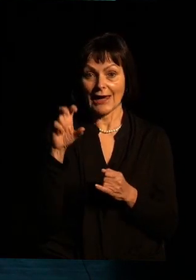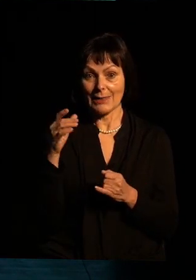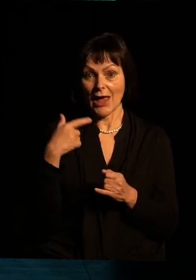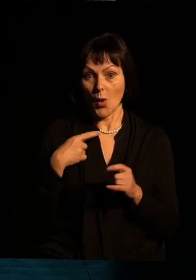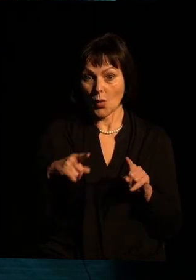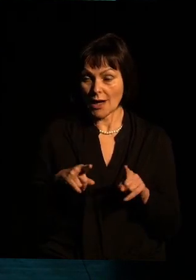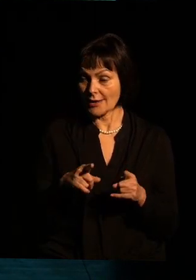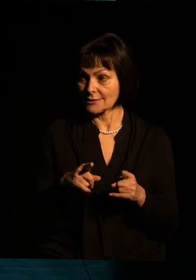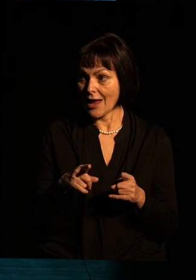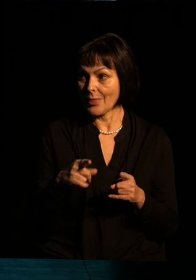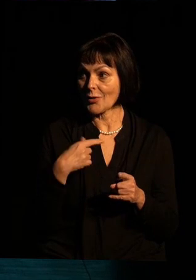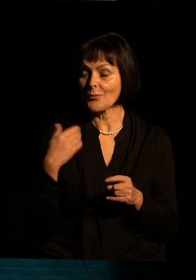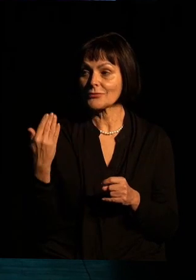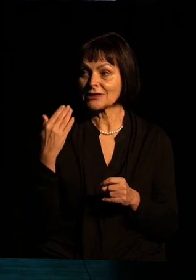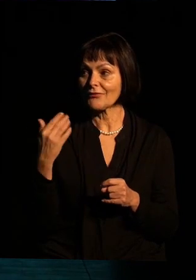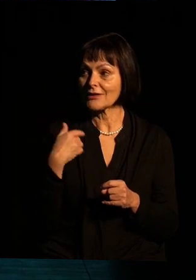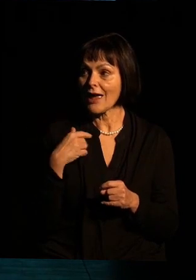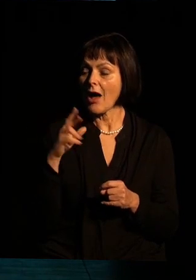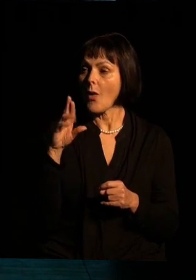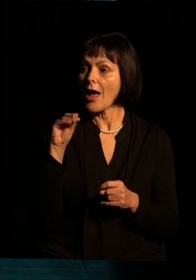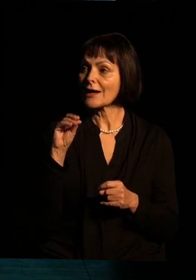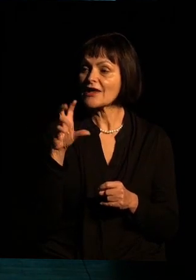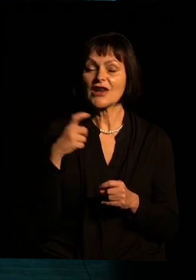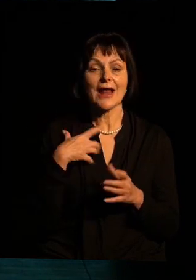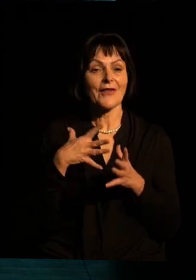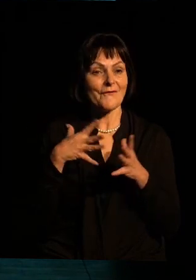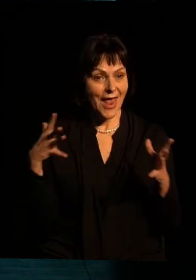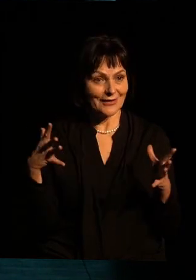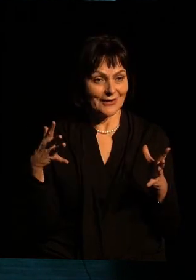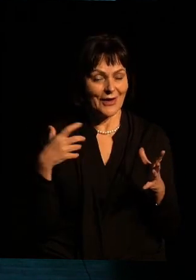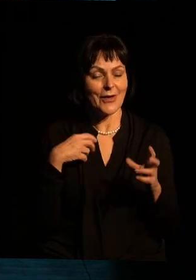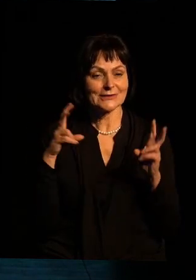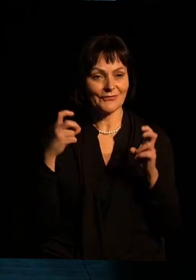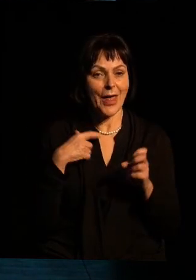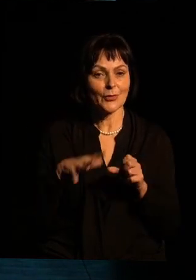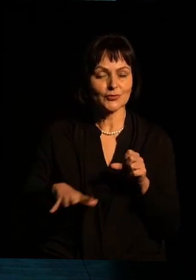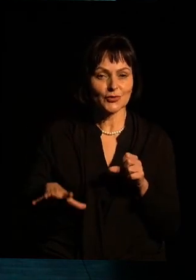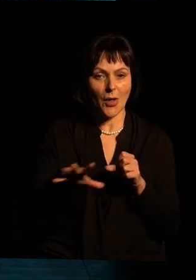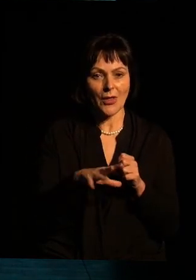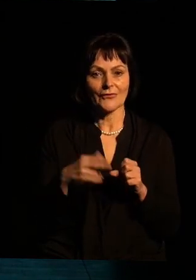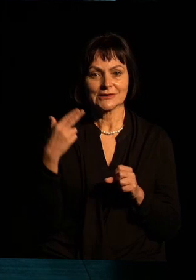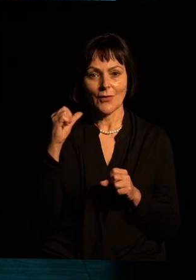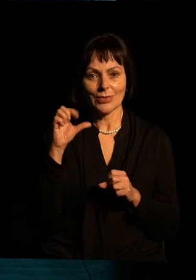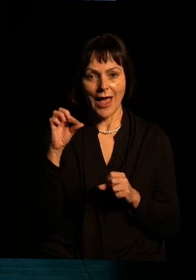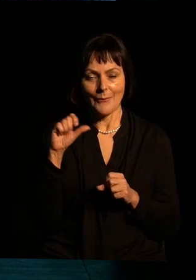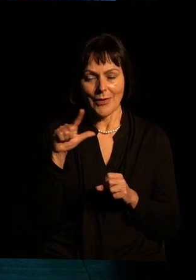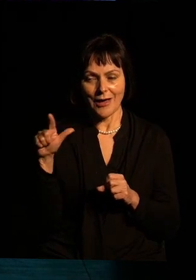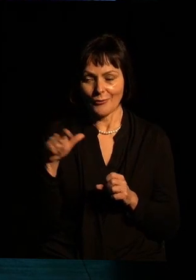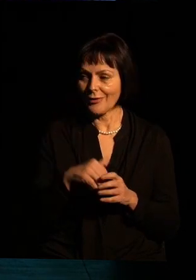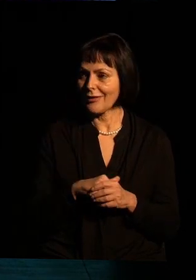główny organizator, przywitał go jako Ryszard Wielki. Już wiecie też, że zwany jest w środowisku napałem. Także takie